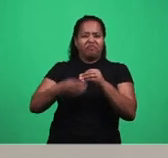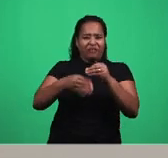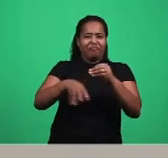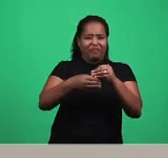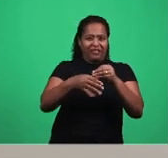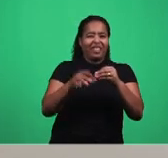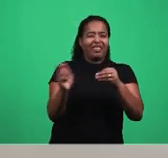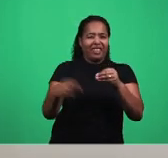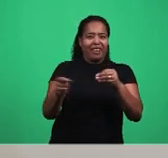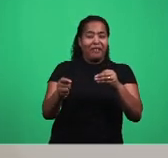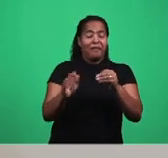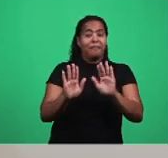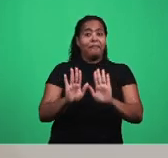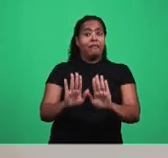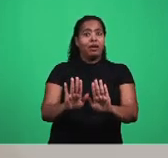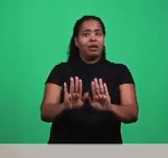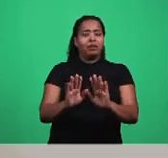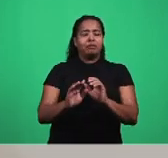peut-être un